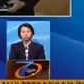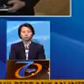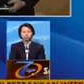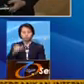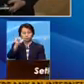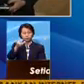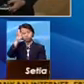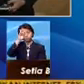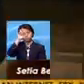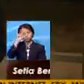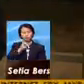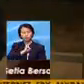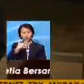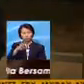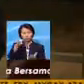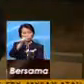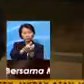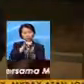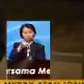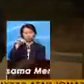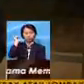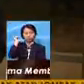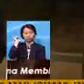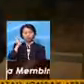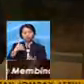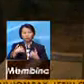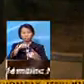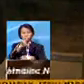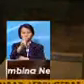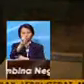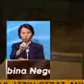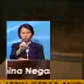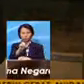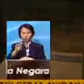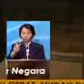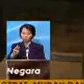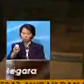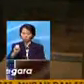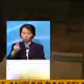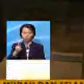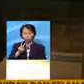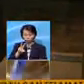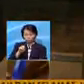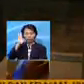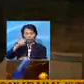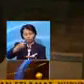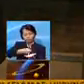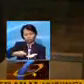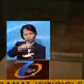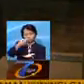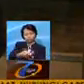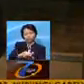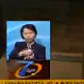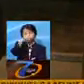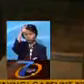Ya, seperti yang saya laporkan semalam, sekurang-kurangnya 20 memorandum persefahaman MOU akan dimeterai di